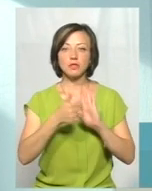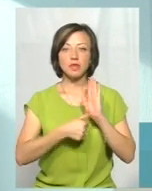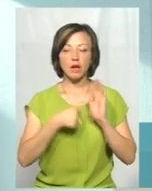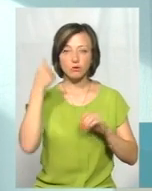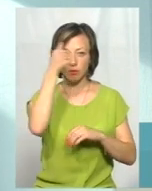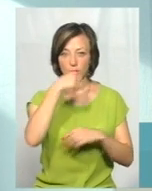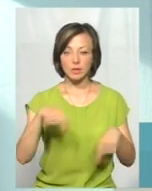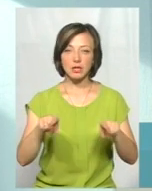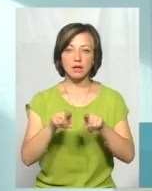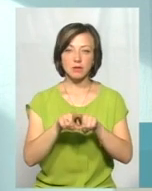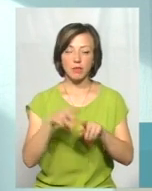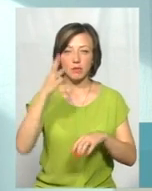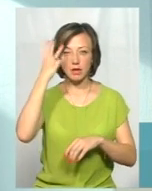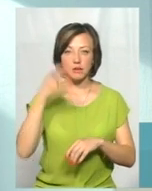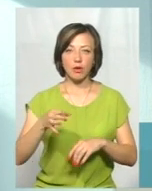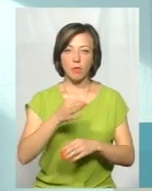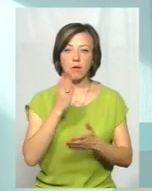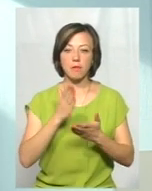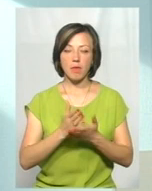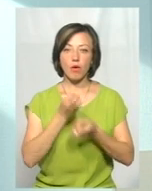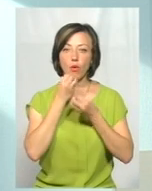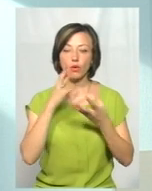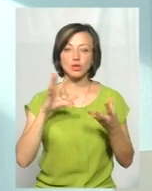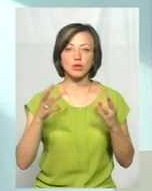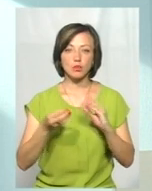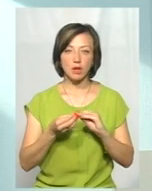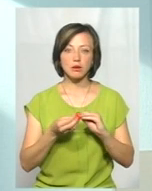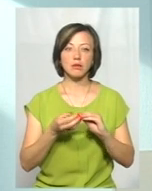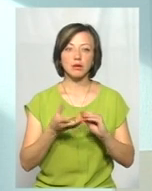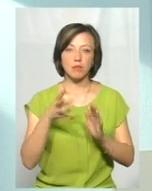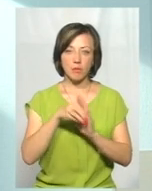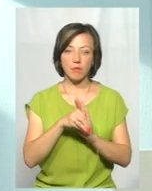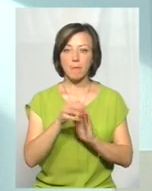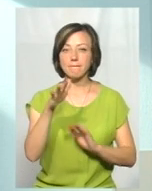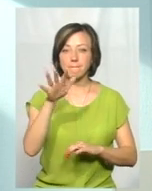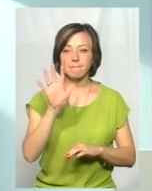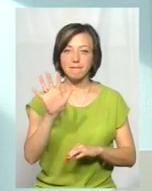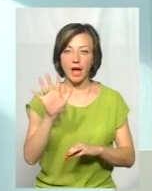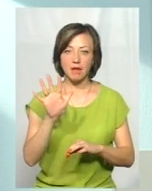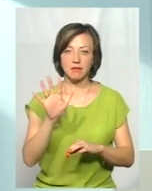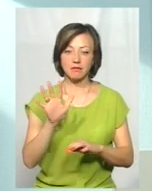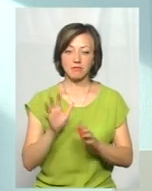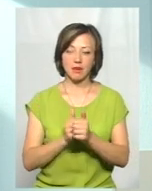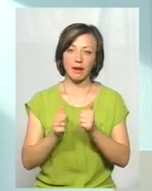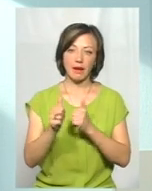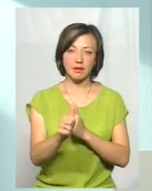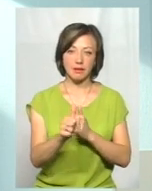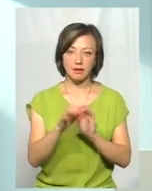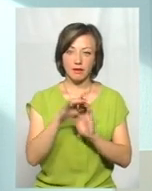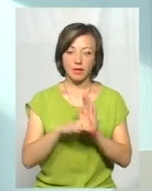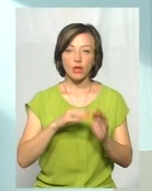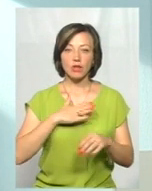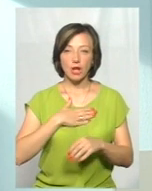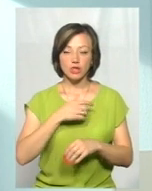2016 році так само Хмельницька область мала досить хороші результати, ми входили в п'ятірку лідерів. І тому наші